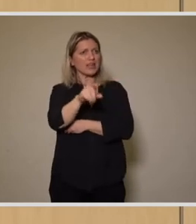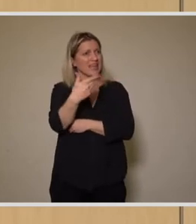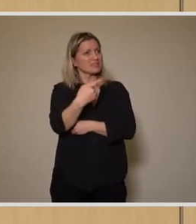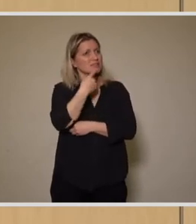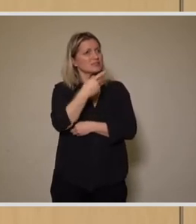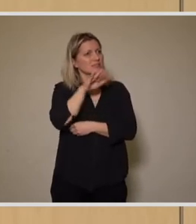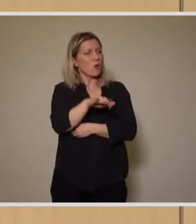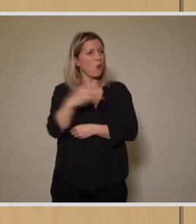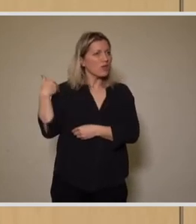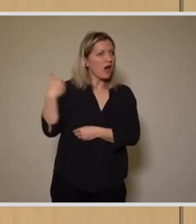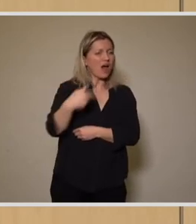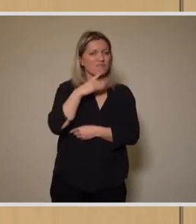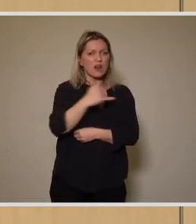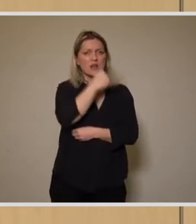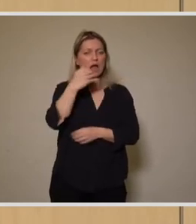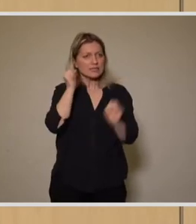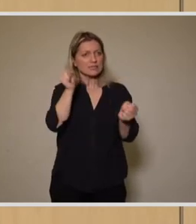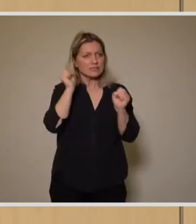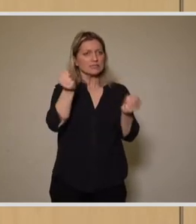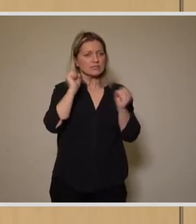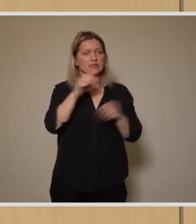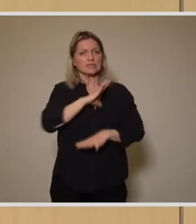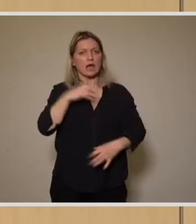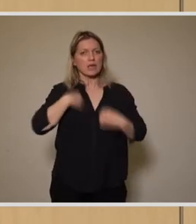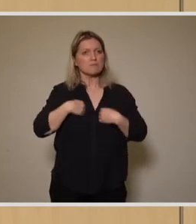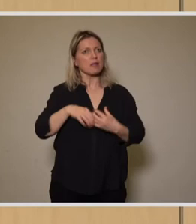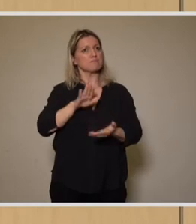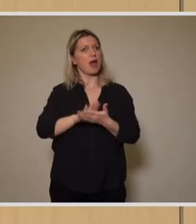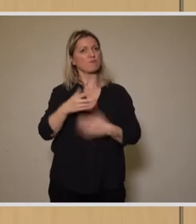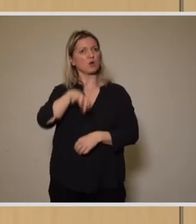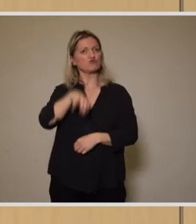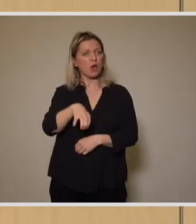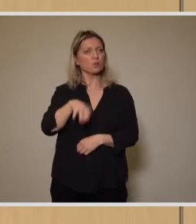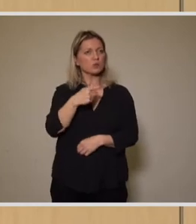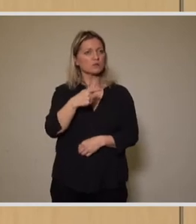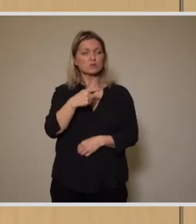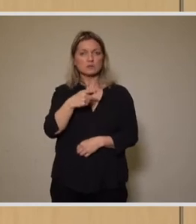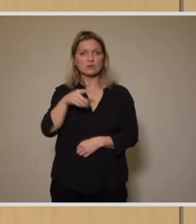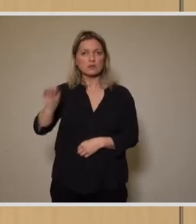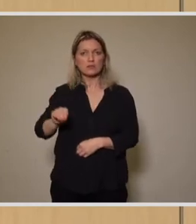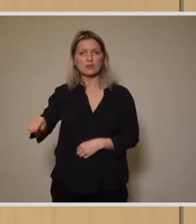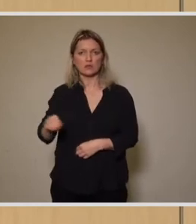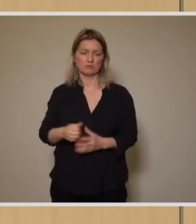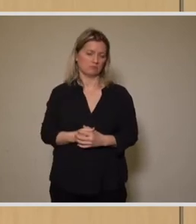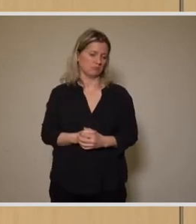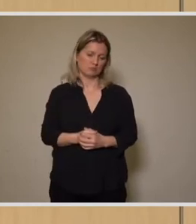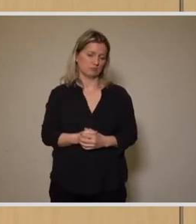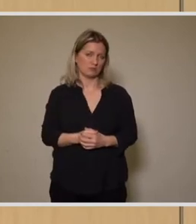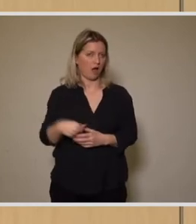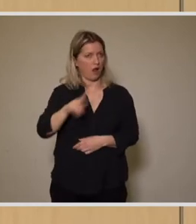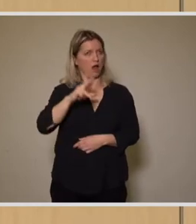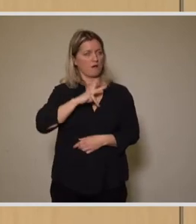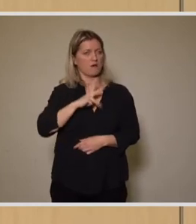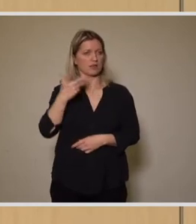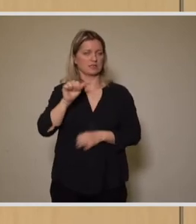sich über Jahrzehnte dafür eingesetzt haben, dass dieses Sachsenbad städtisch bleibt und dass es eben saniert wird. Ich bin sehr dankbar,